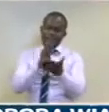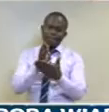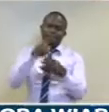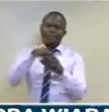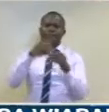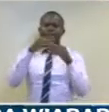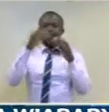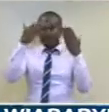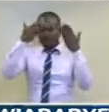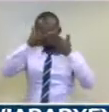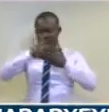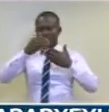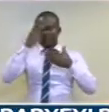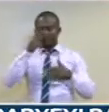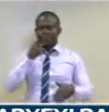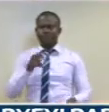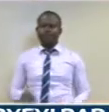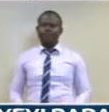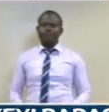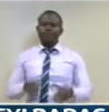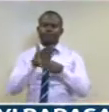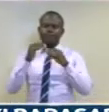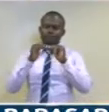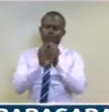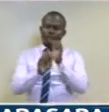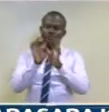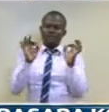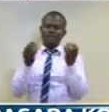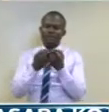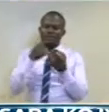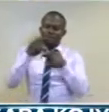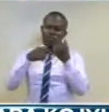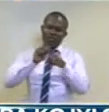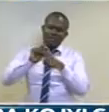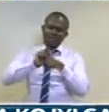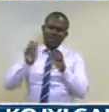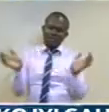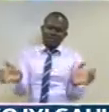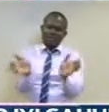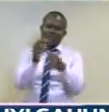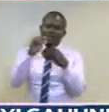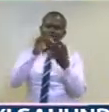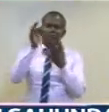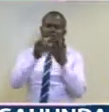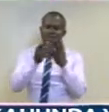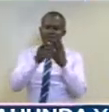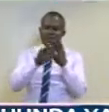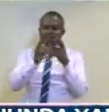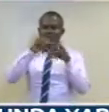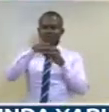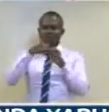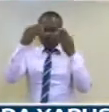n'abayoboye imigoroba y'ababyeyi Minisiteri y'Uburinganire n'Iterambere ry'Umuryango ivuga ko izakomeza guhugura no gushishikariza abashakanye kwitabira umugoroba